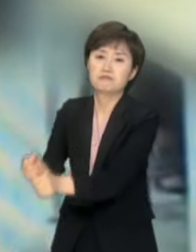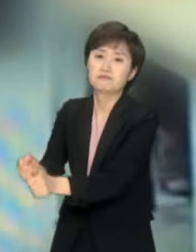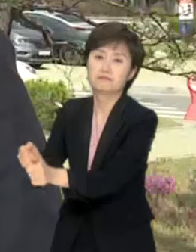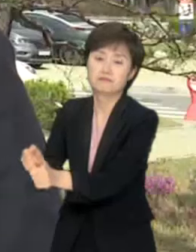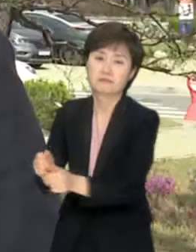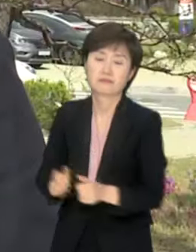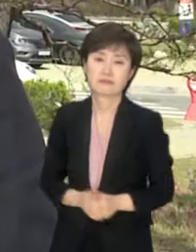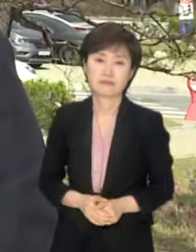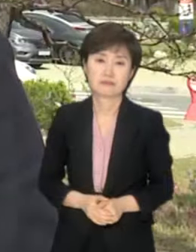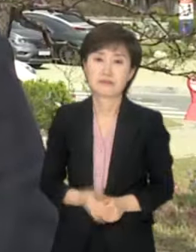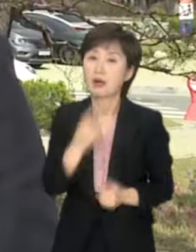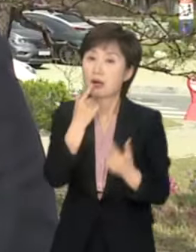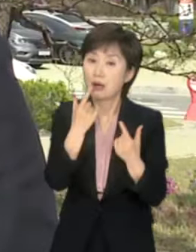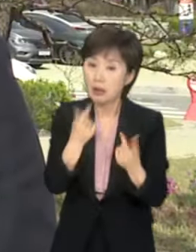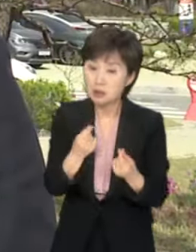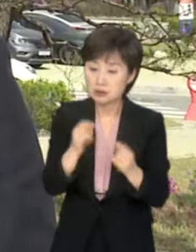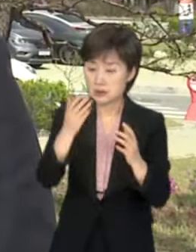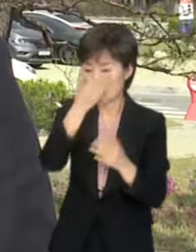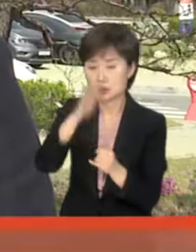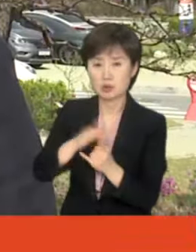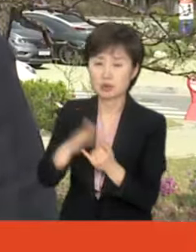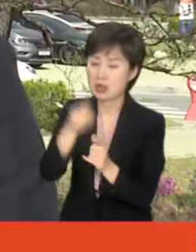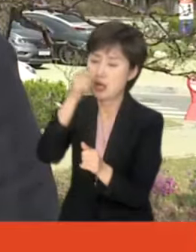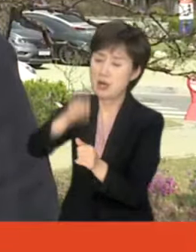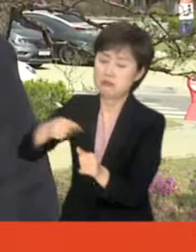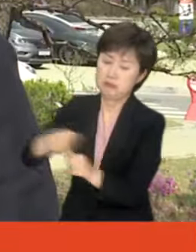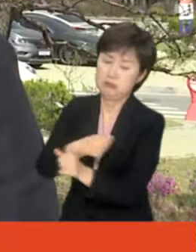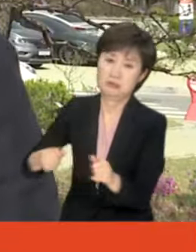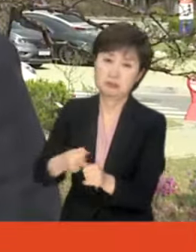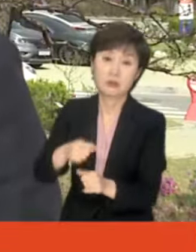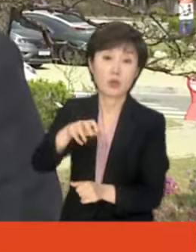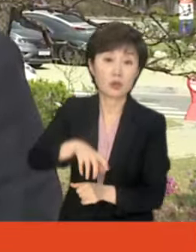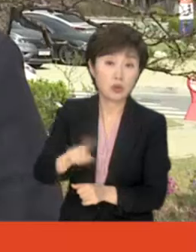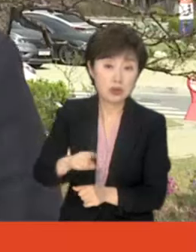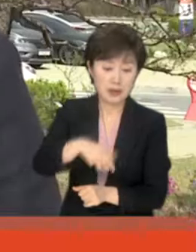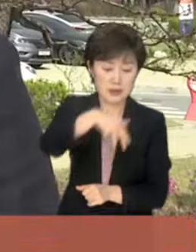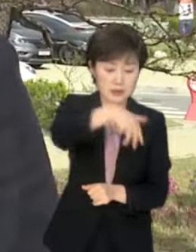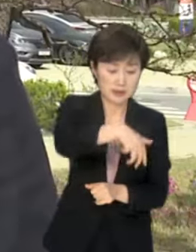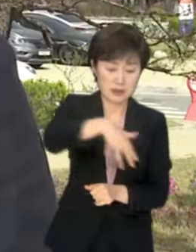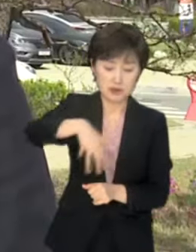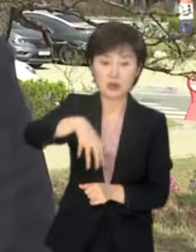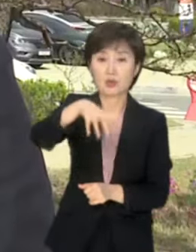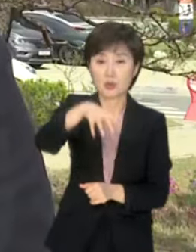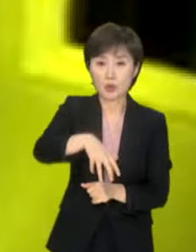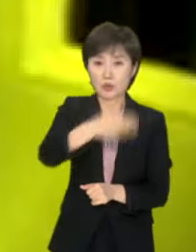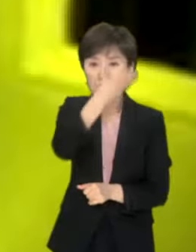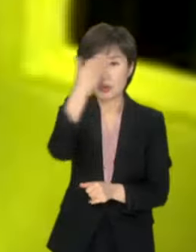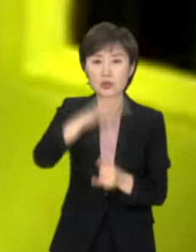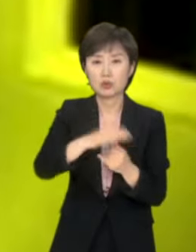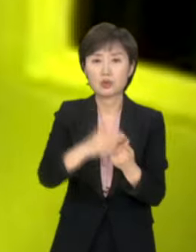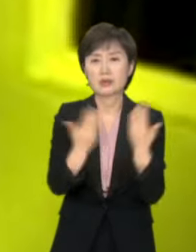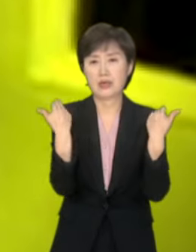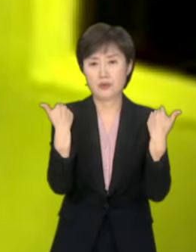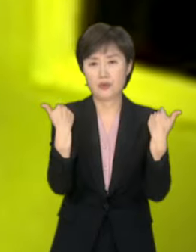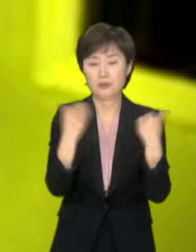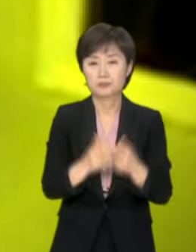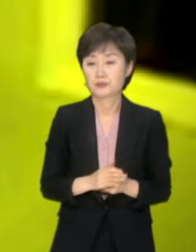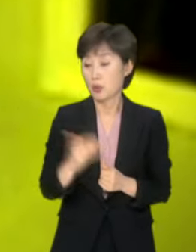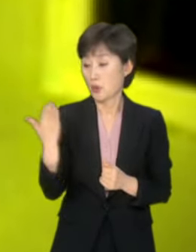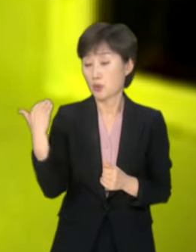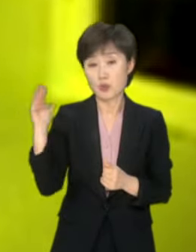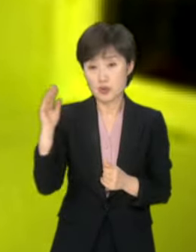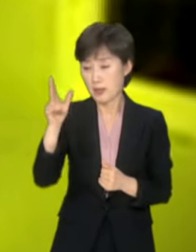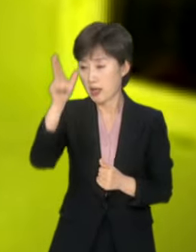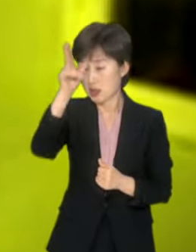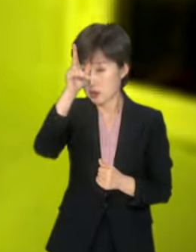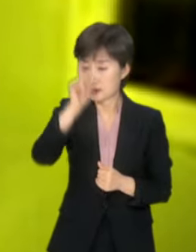나갑니다이 같은 학대 행위는 지난 2020년 제천시의 한 청소년 학교에서 발생했습니다이는 최근에야